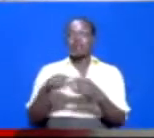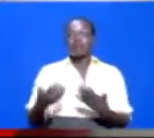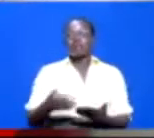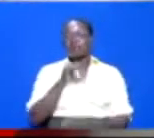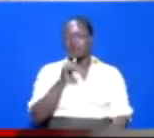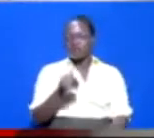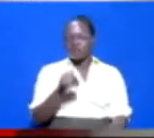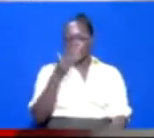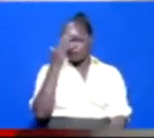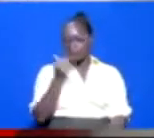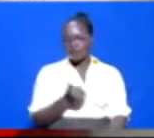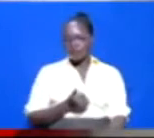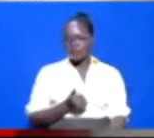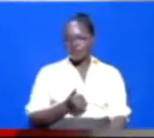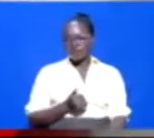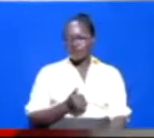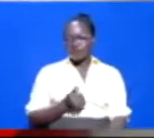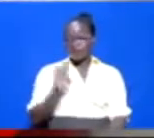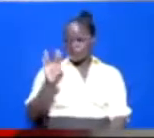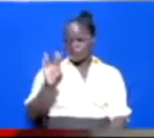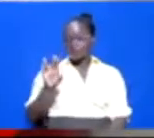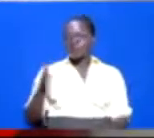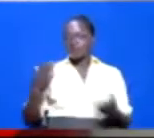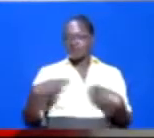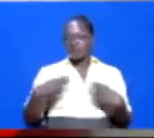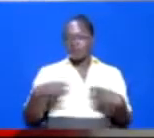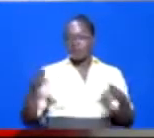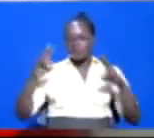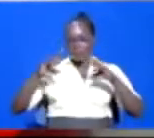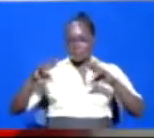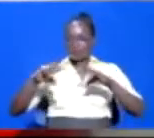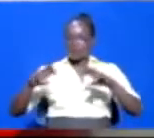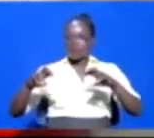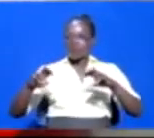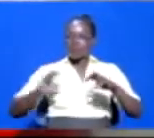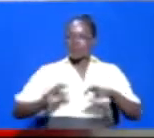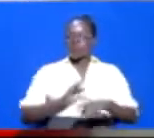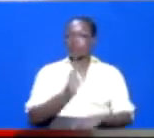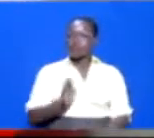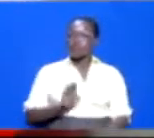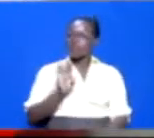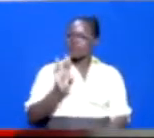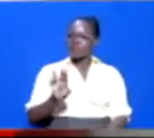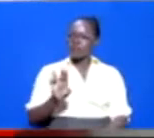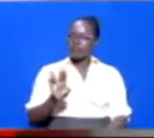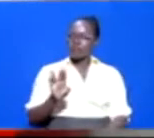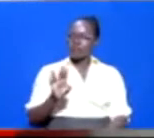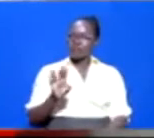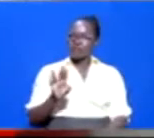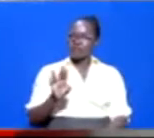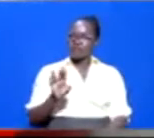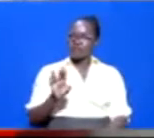sababu kumbuka wale watu wanne ambaye wale wa commissioner wanne ambaye wanakuja ku